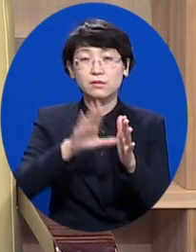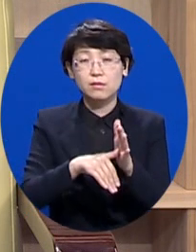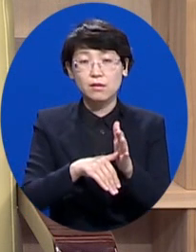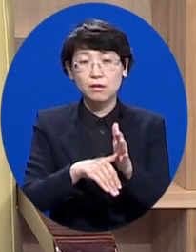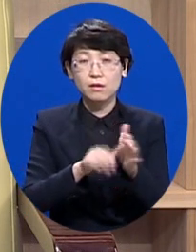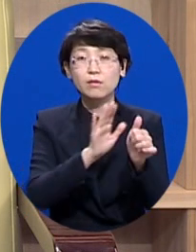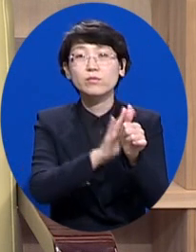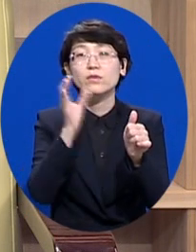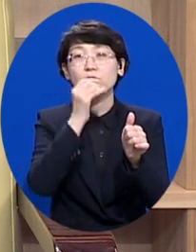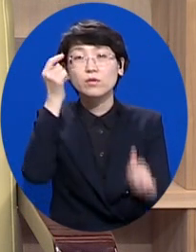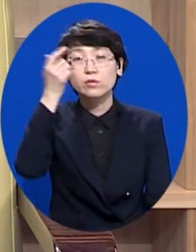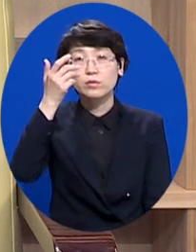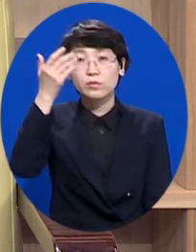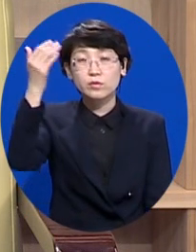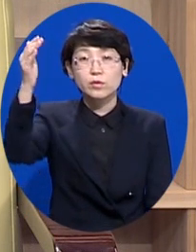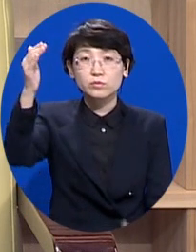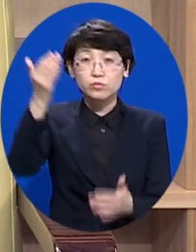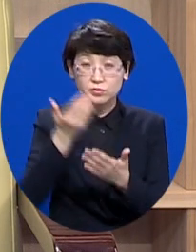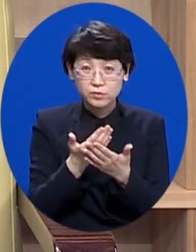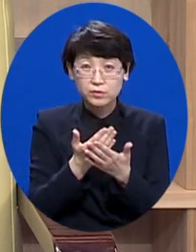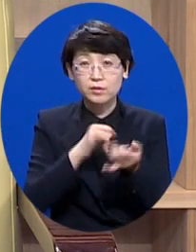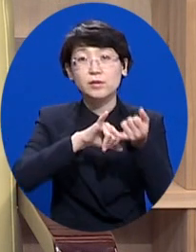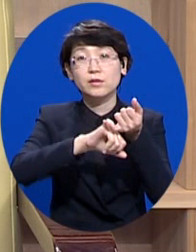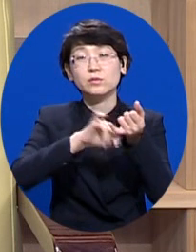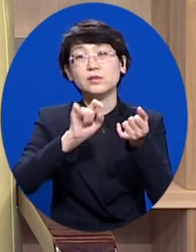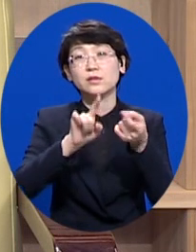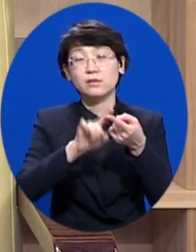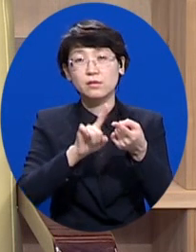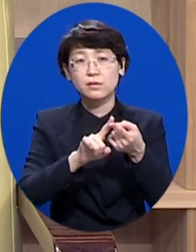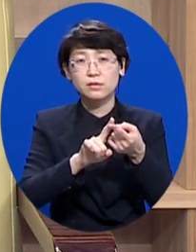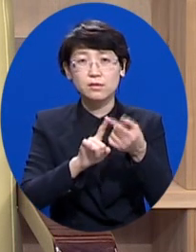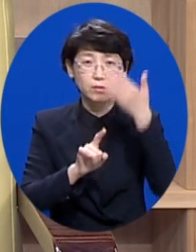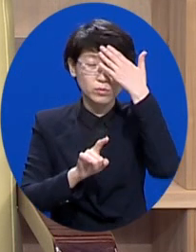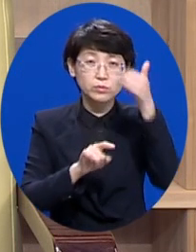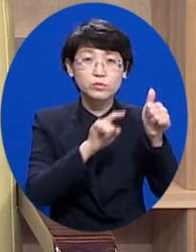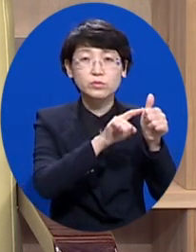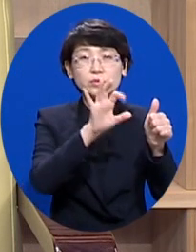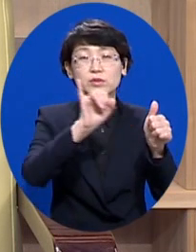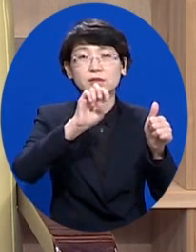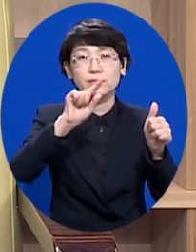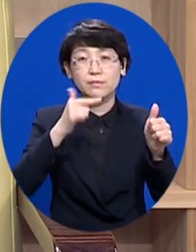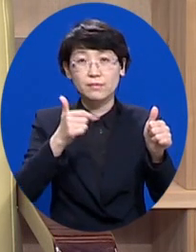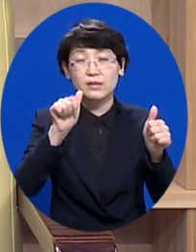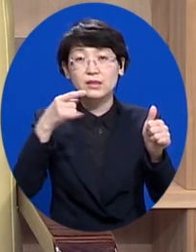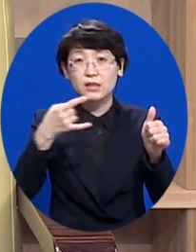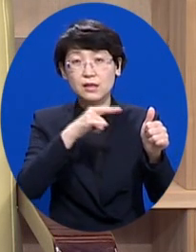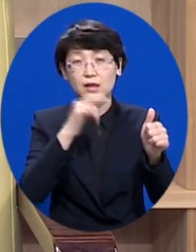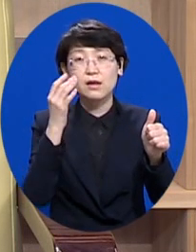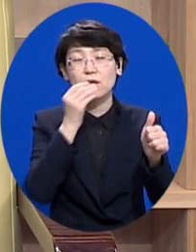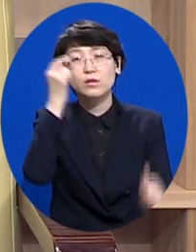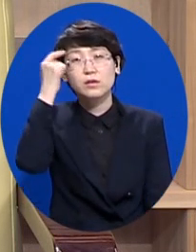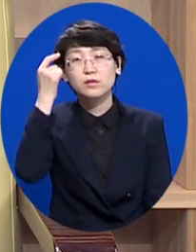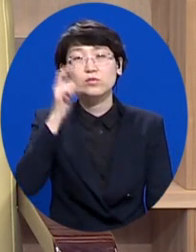그 보내주겠다는 보혜사가 바로 이만이다. 그래서 이만이 보혜사 주장이죠. 두